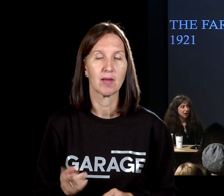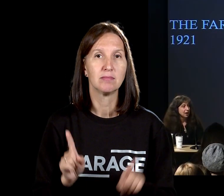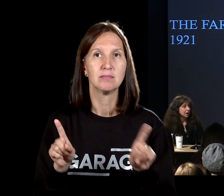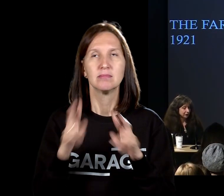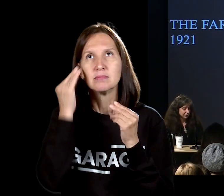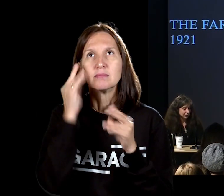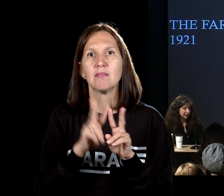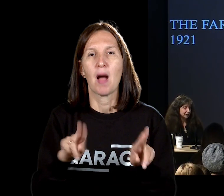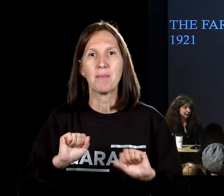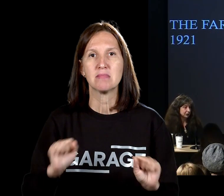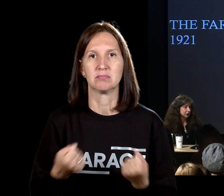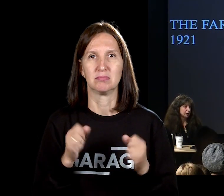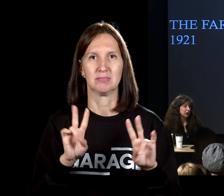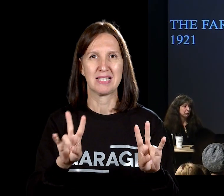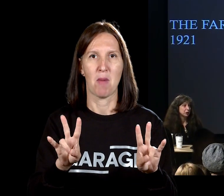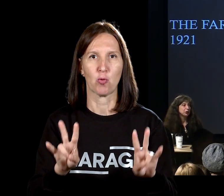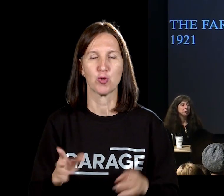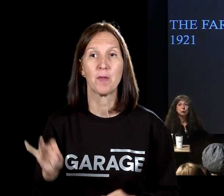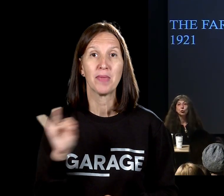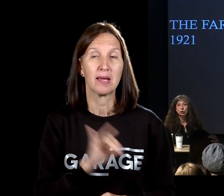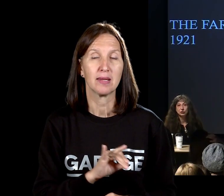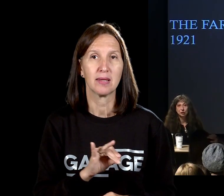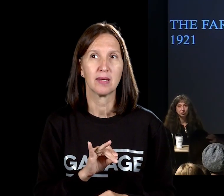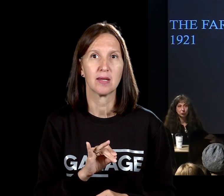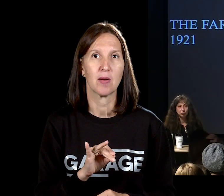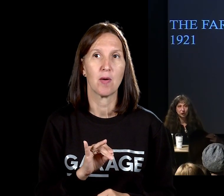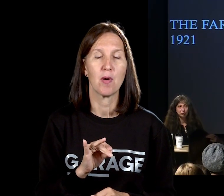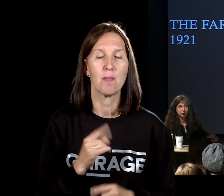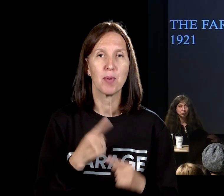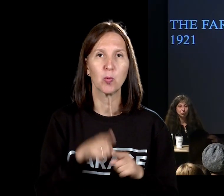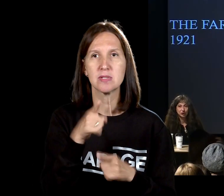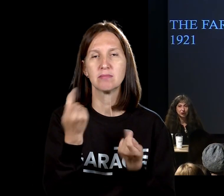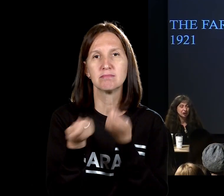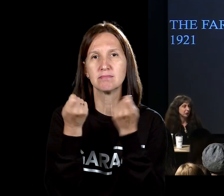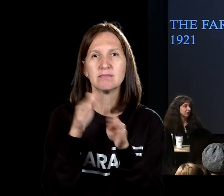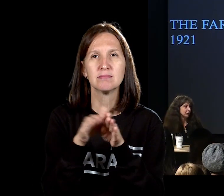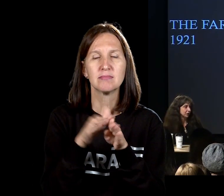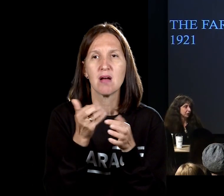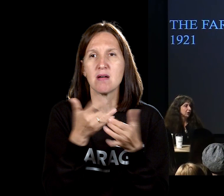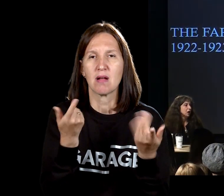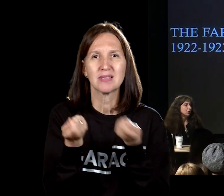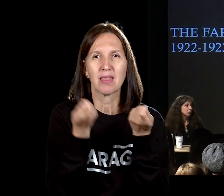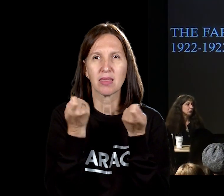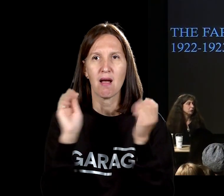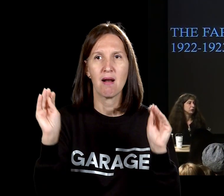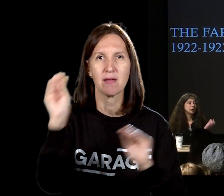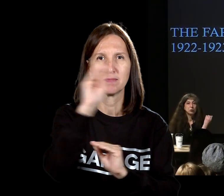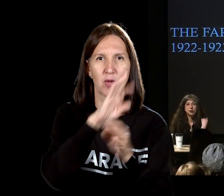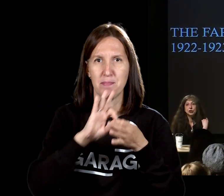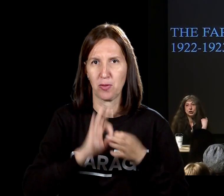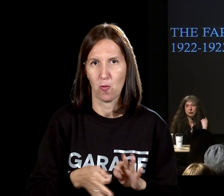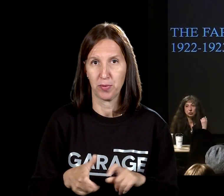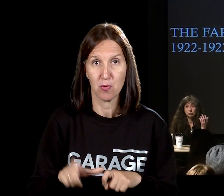заморожен. Вот. И абсолютно переполнен всеми возможными деталями и элементами. Но как